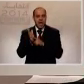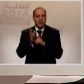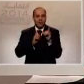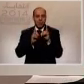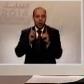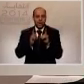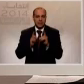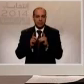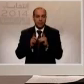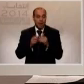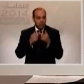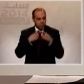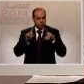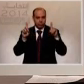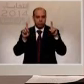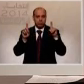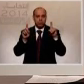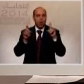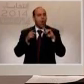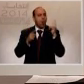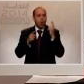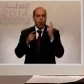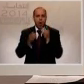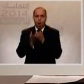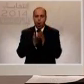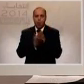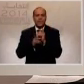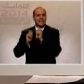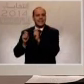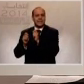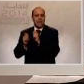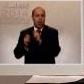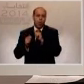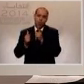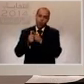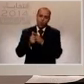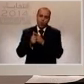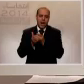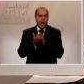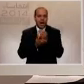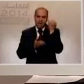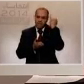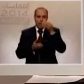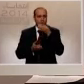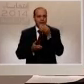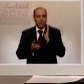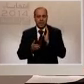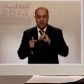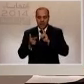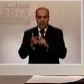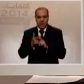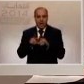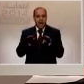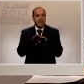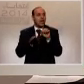ديمقراطي يطلق الحريات كافه ويضمن الحقوق السياسيه وفي مقدمه حق الراي والتعبير ثانيا